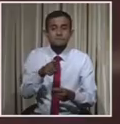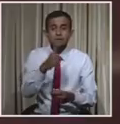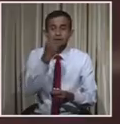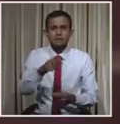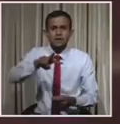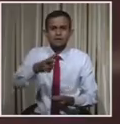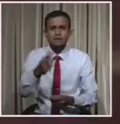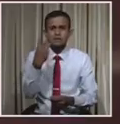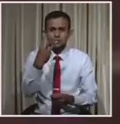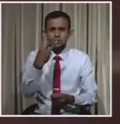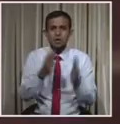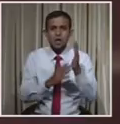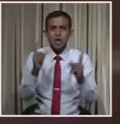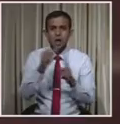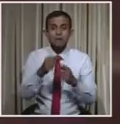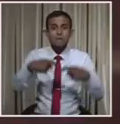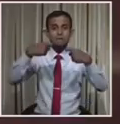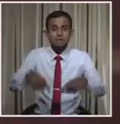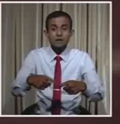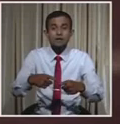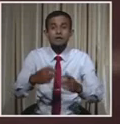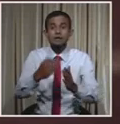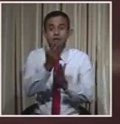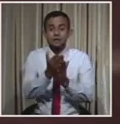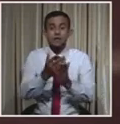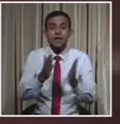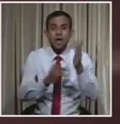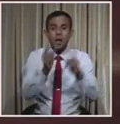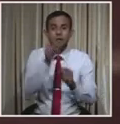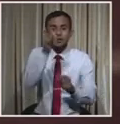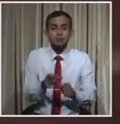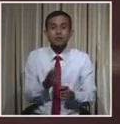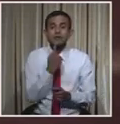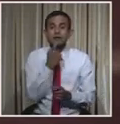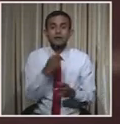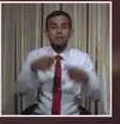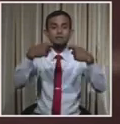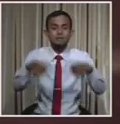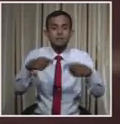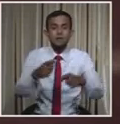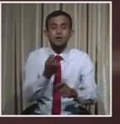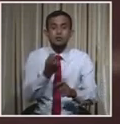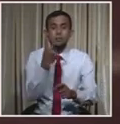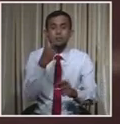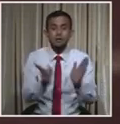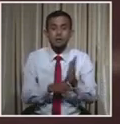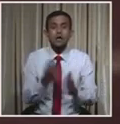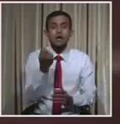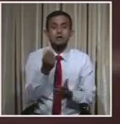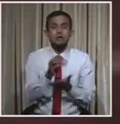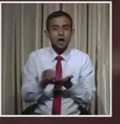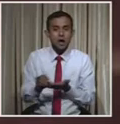දෙදා දෙසිය තුන අමාත්‍යංශ වැහැසීර්ෂී යටතේ අමාත්‍යවරයෙකුට සංග්‍රහ වියදම් වෙනුවෙන් රුපියල් දෙලක්ෂයක මුදලක් වෙන්